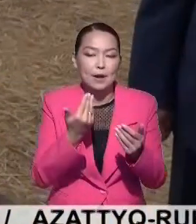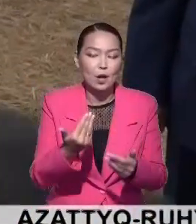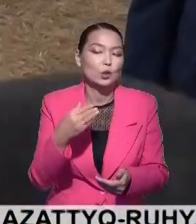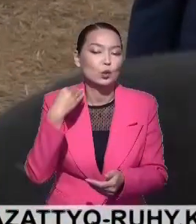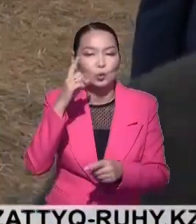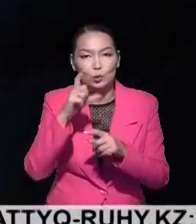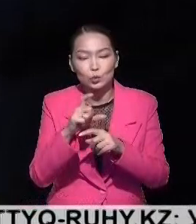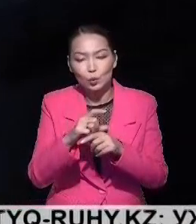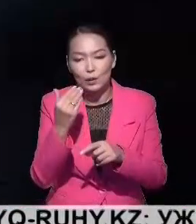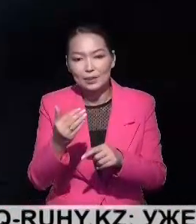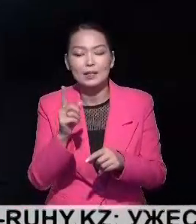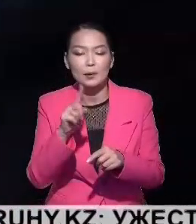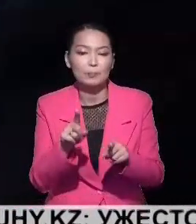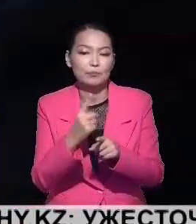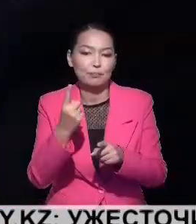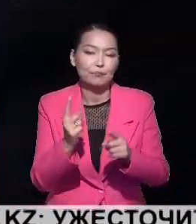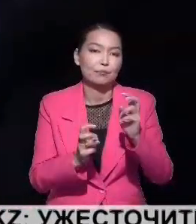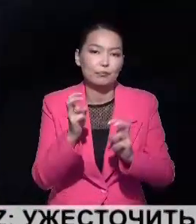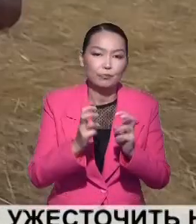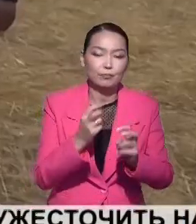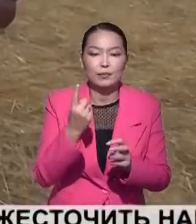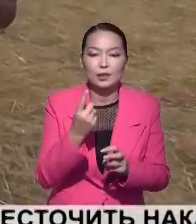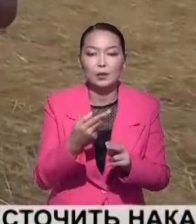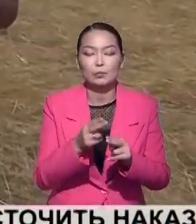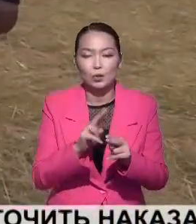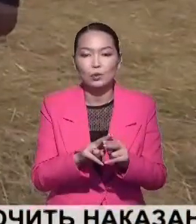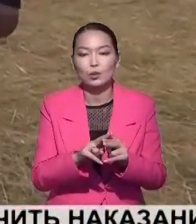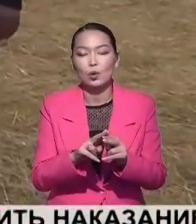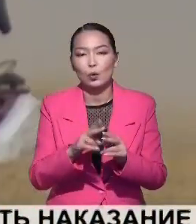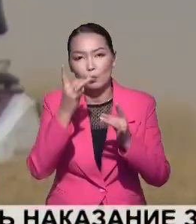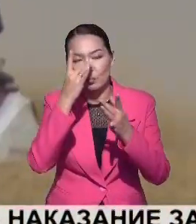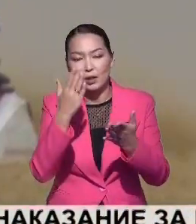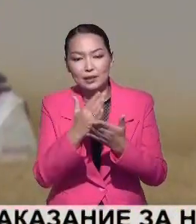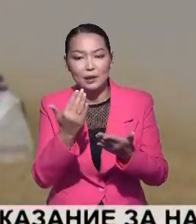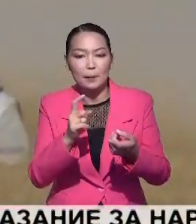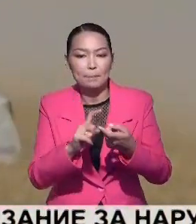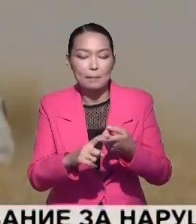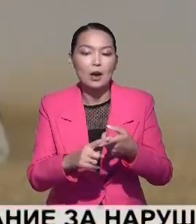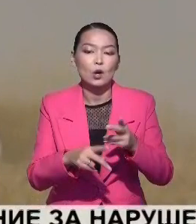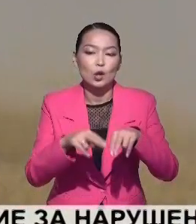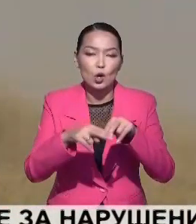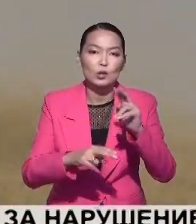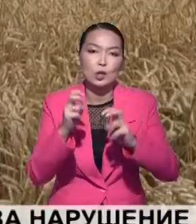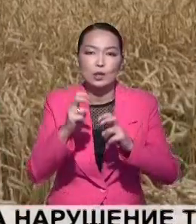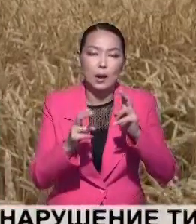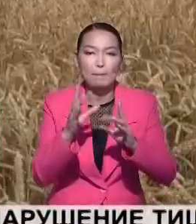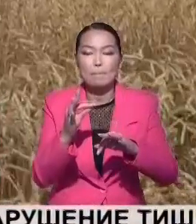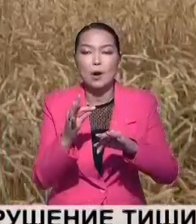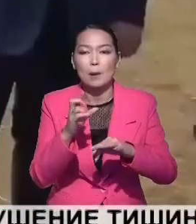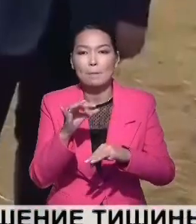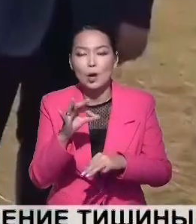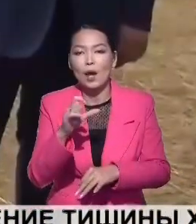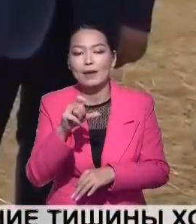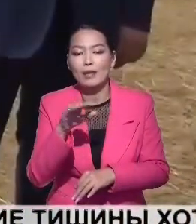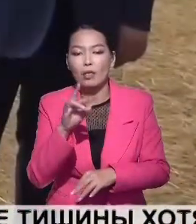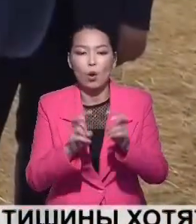будет создано еще одно предприятие по переработке бобовых культур. А АО «Баян Сулу» начинает строительство завода по производству биоэтанола.